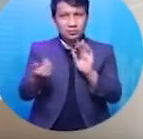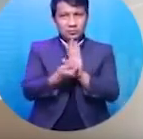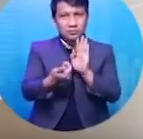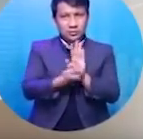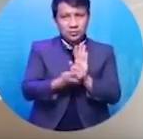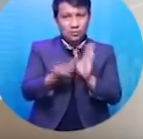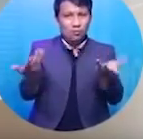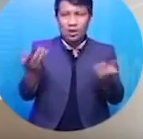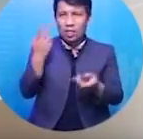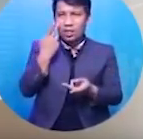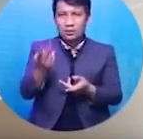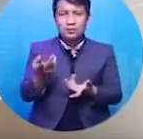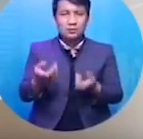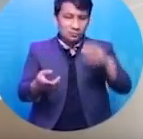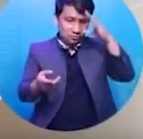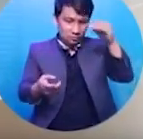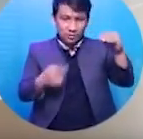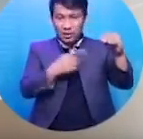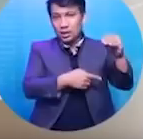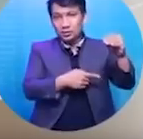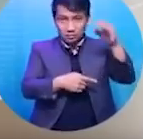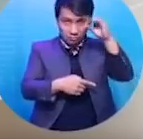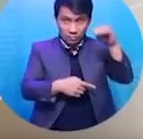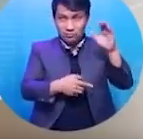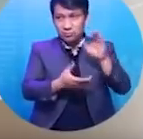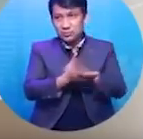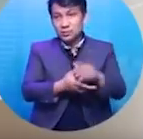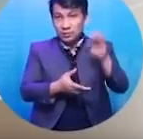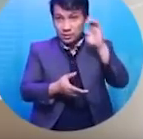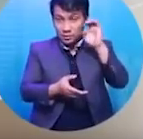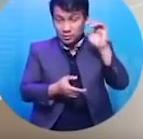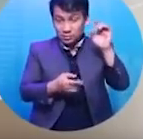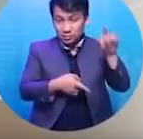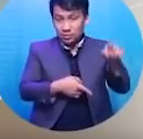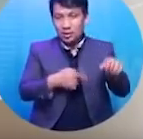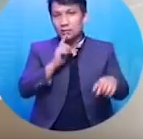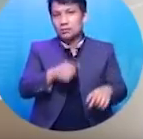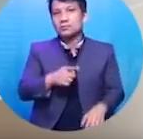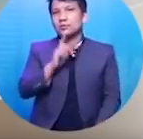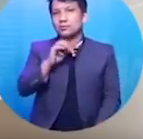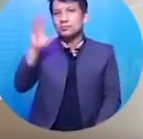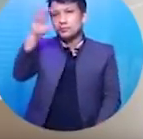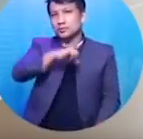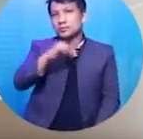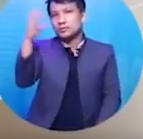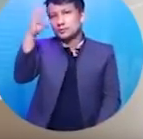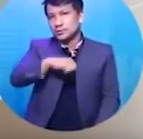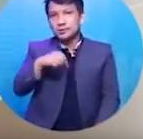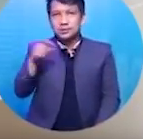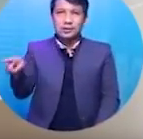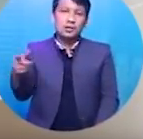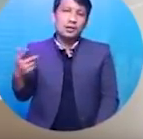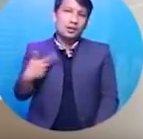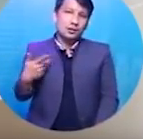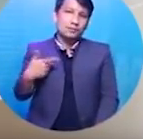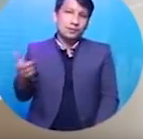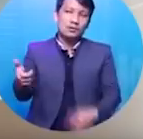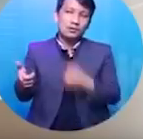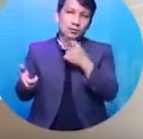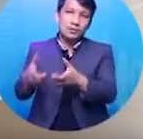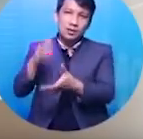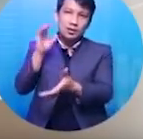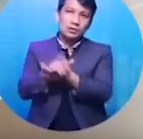Pero yung lalaki, ay talagang nagsisinala, panakasunan niyang hinala, na yung kanyang